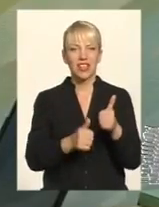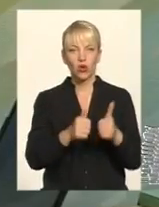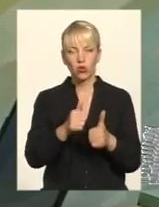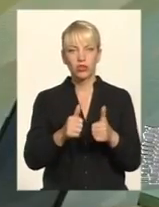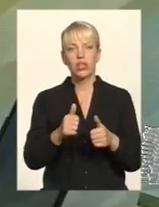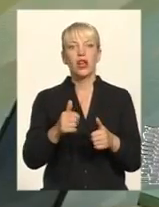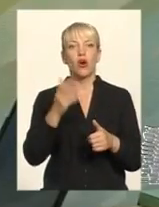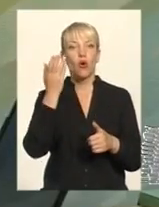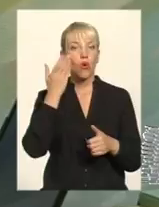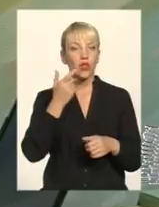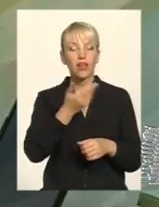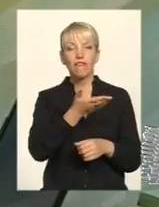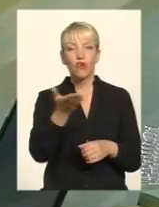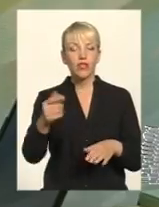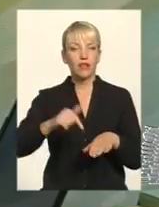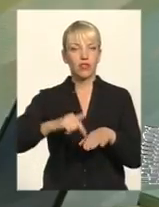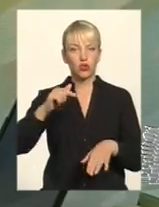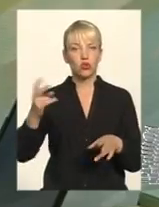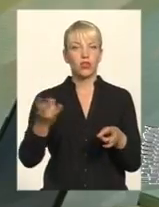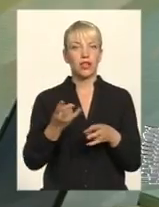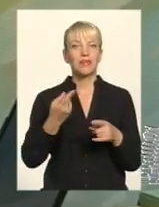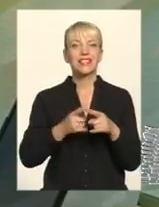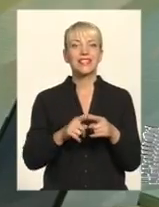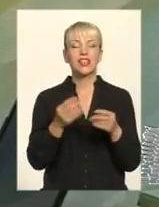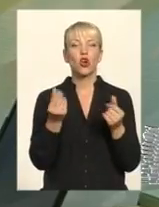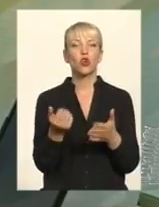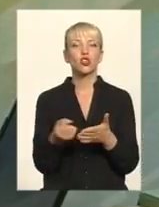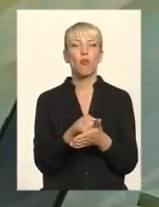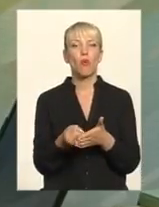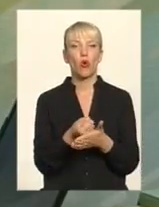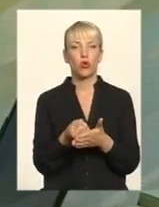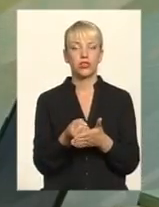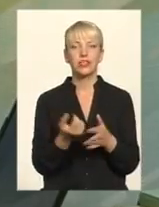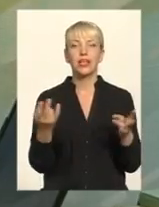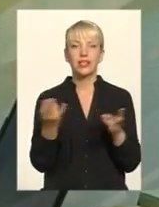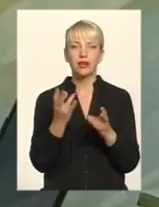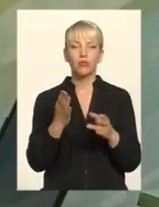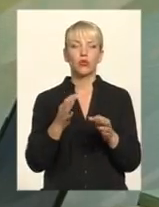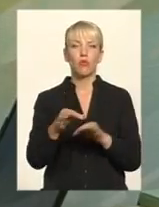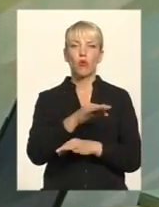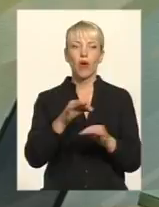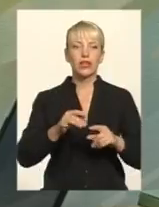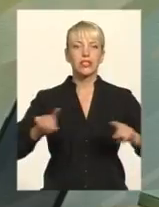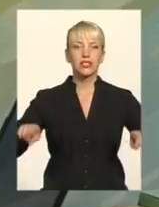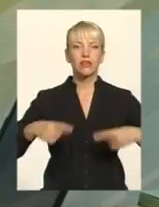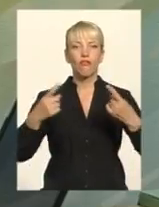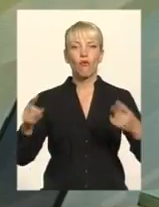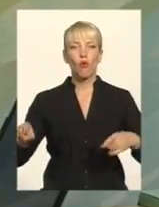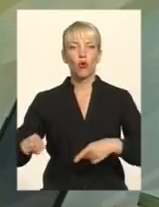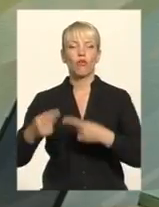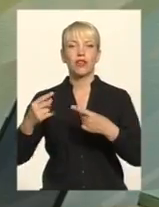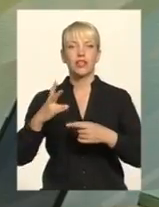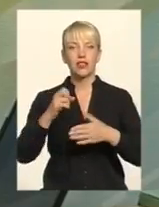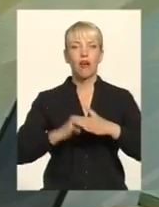вони відчують, що треба за ті кошти боротися, за ті проекти, створювати проекти, і на